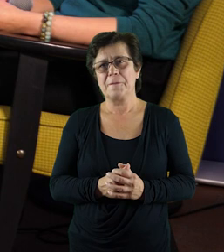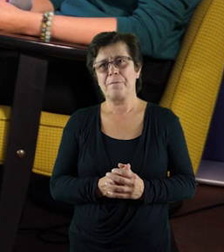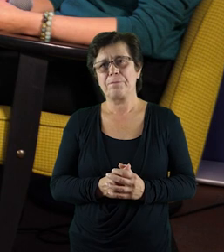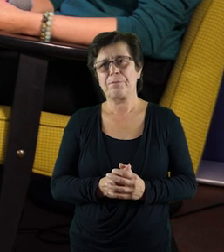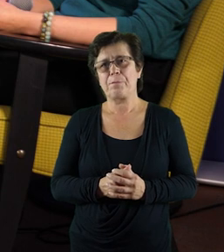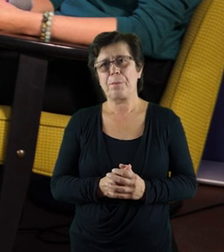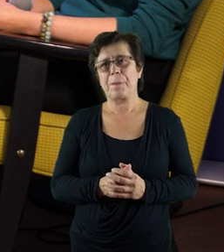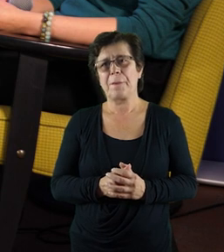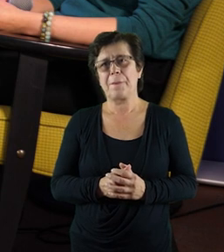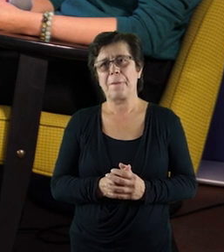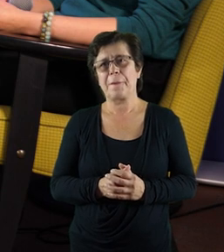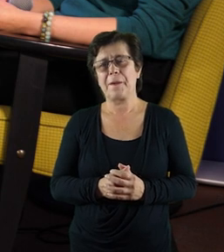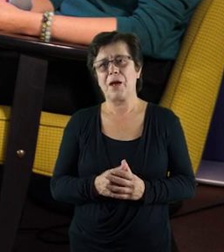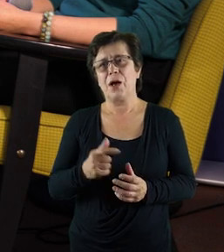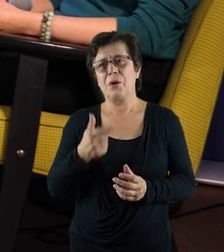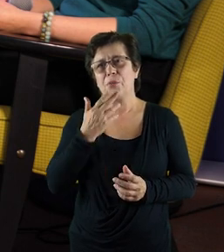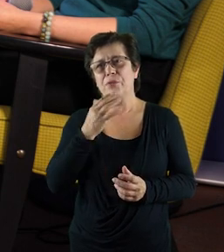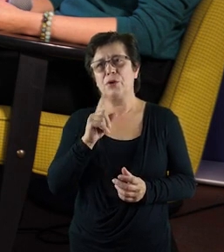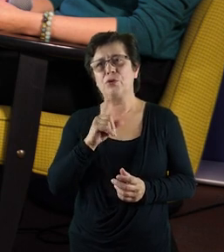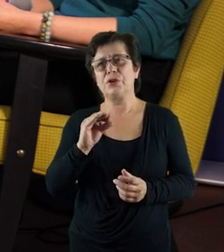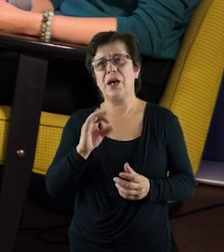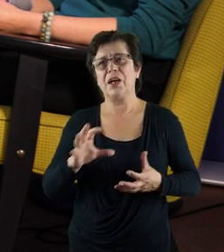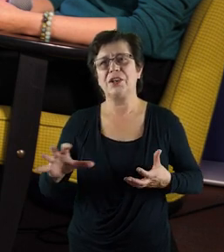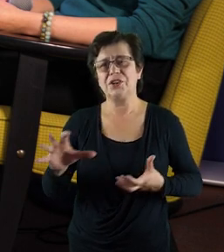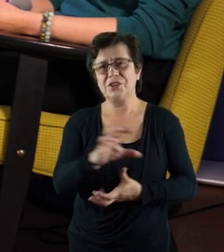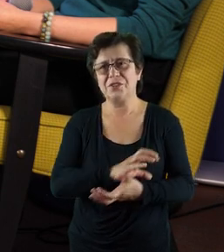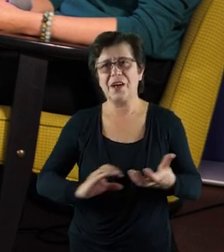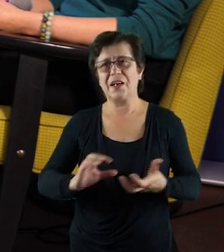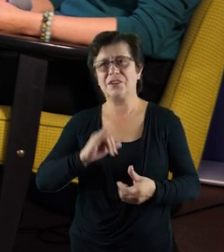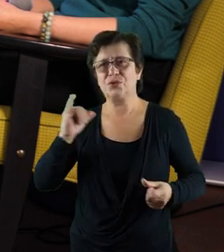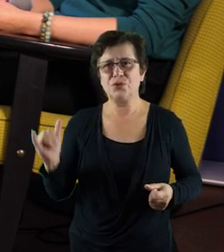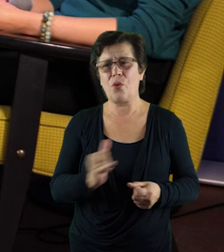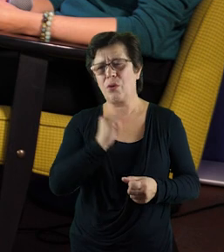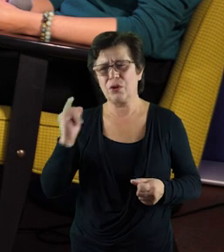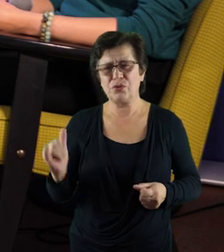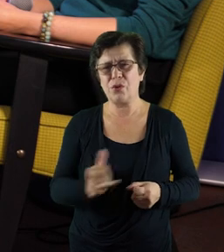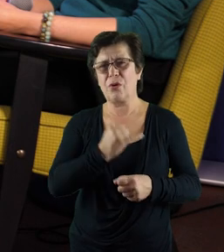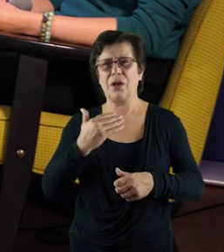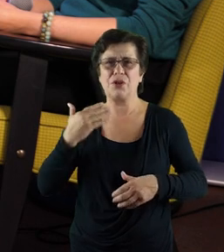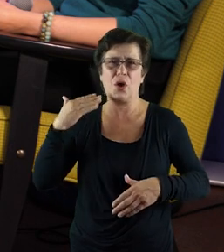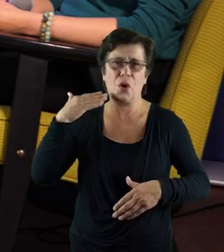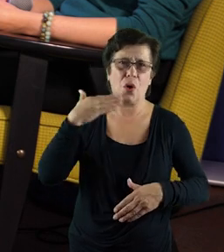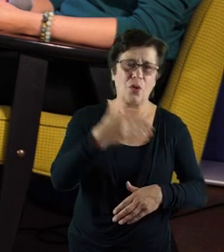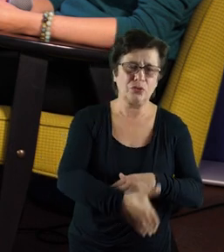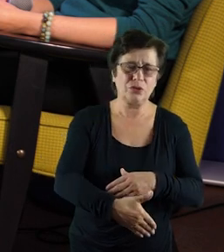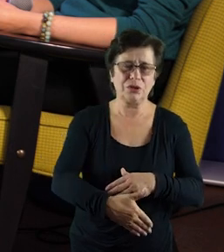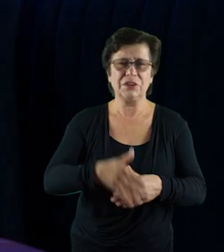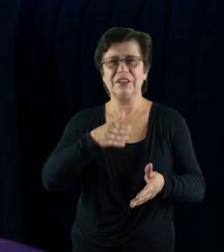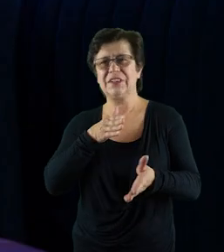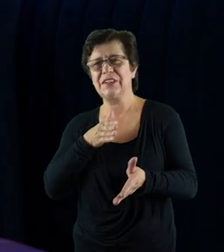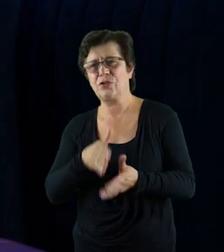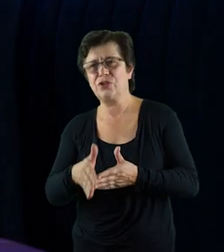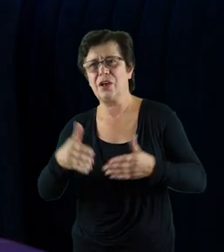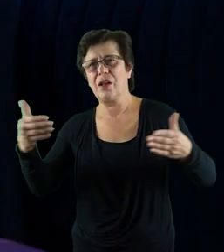Przybyś był też autorem takiego zdania, że świat się ciągle kończy i ciągle zaczyna na nowo. Wydaje mi się, że ten nowy ład to